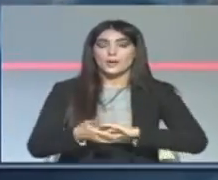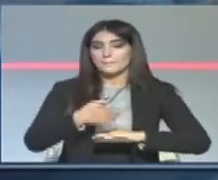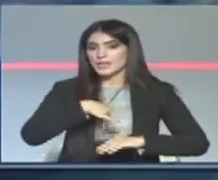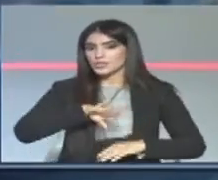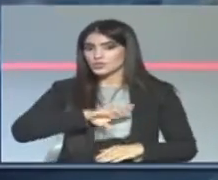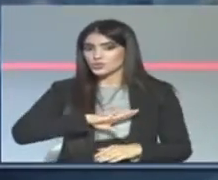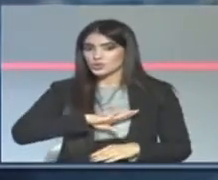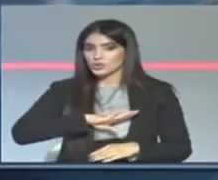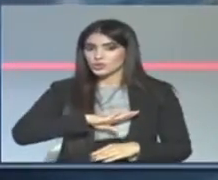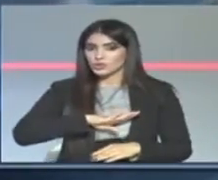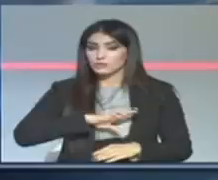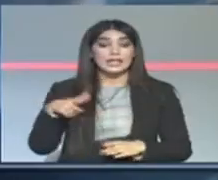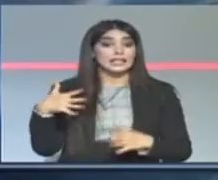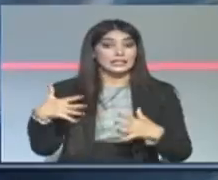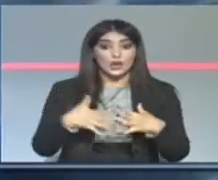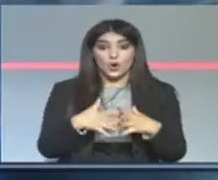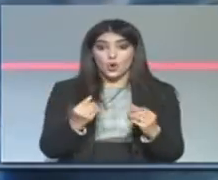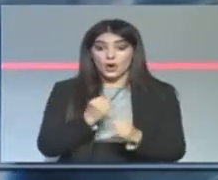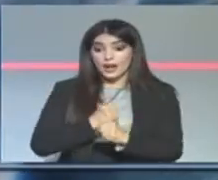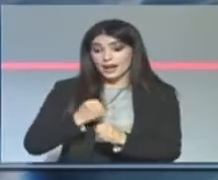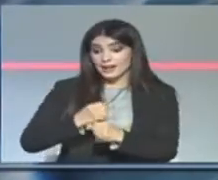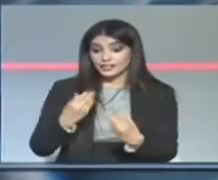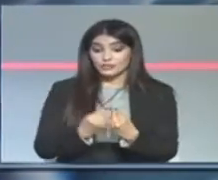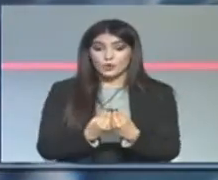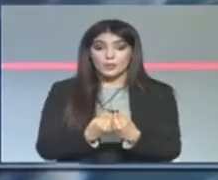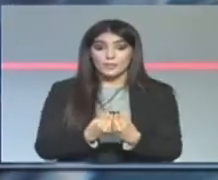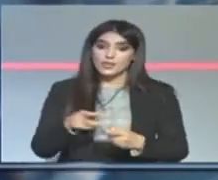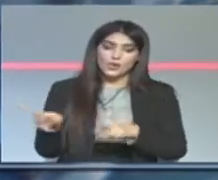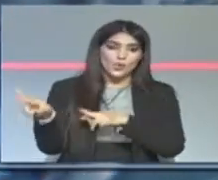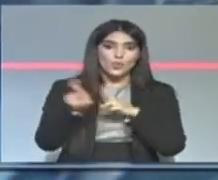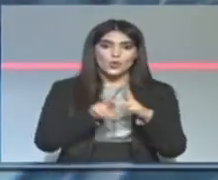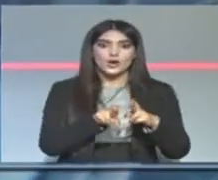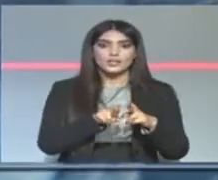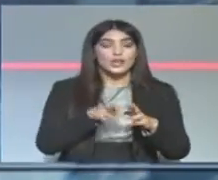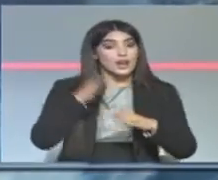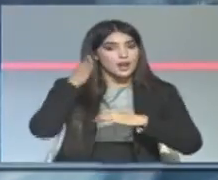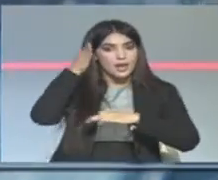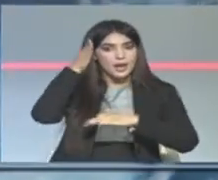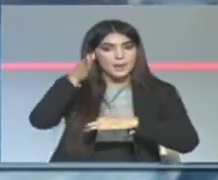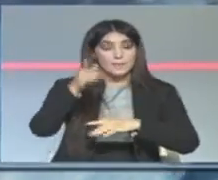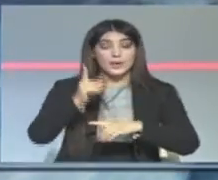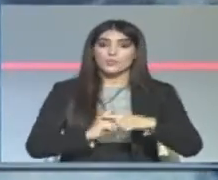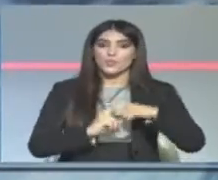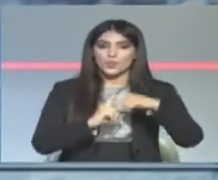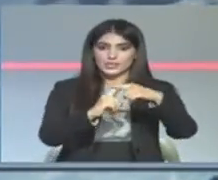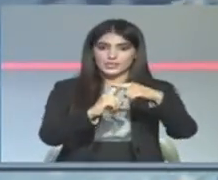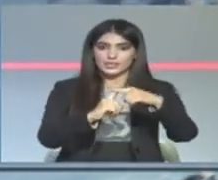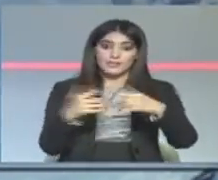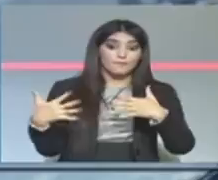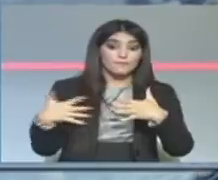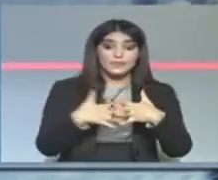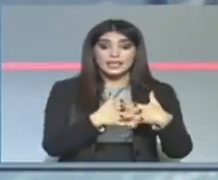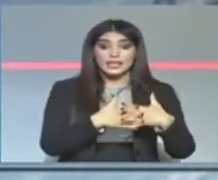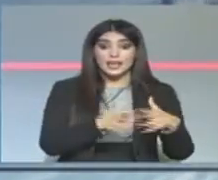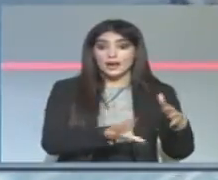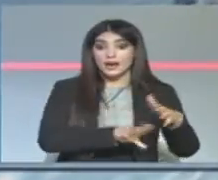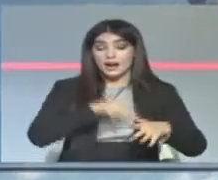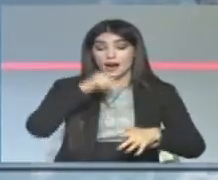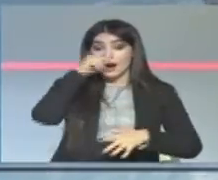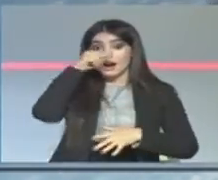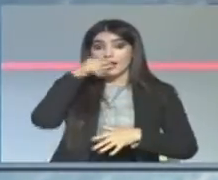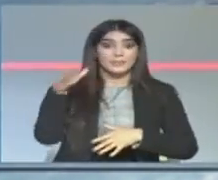يحقن دماء ليبيات والليبيين و يعيد اليهم الامل في مستقبل افضل في كلمه سياده ليبيا و